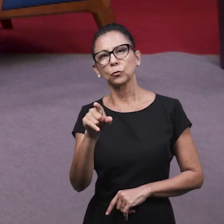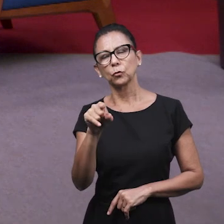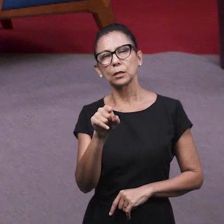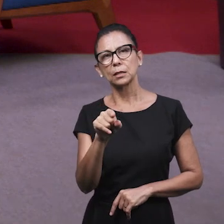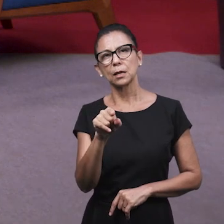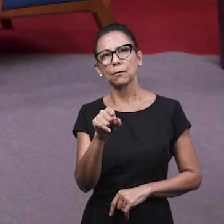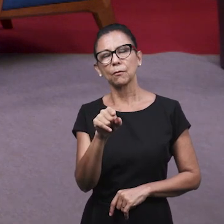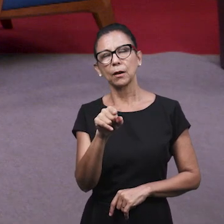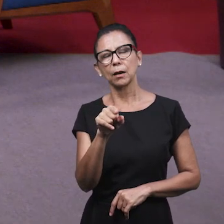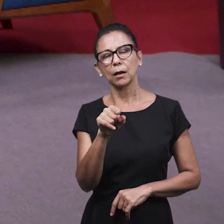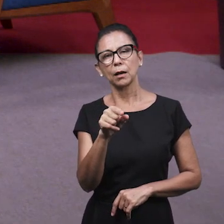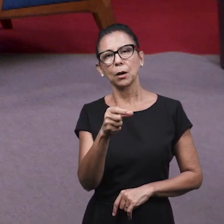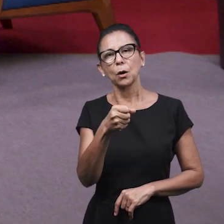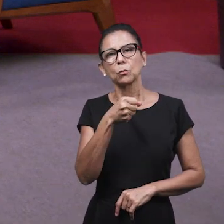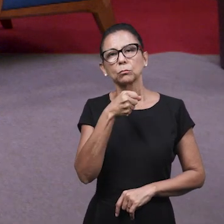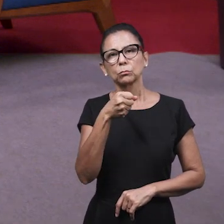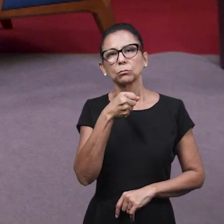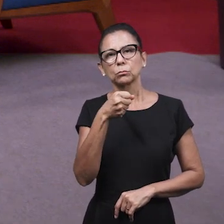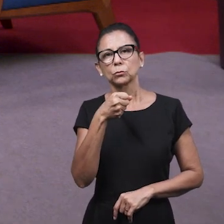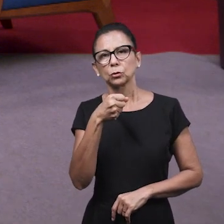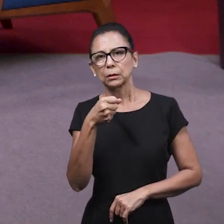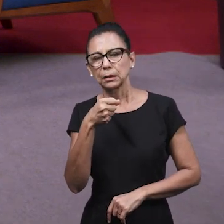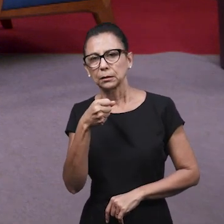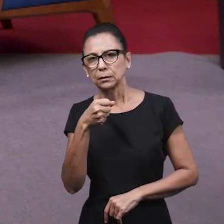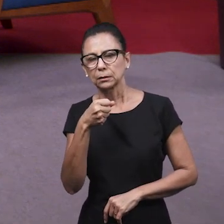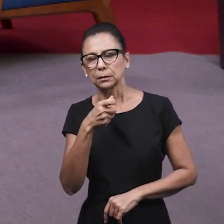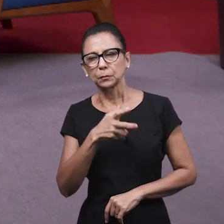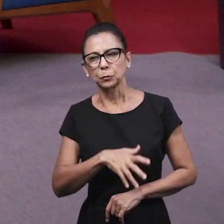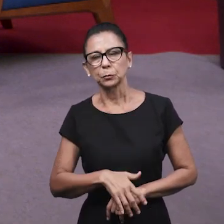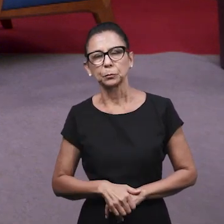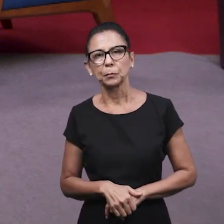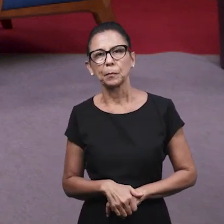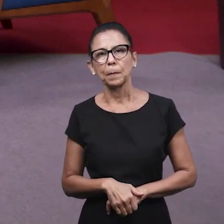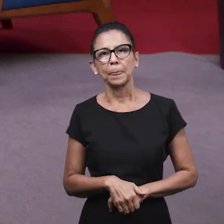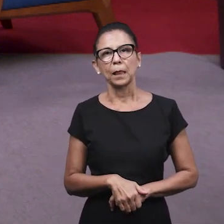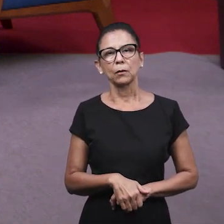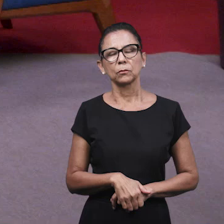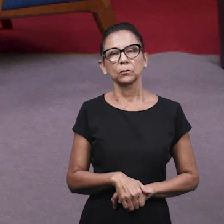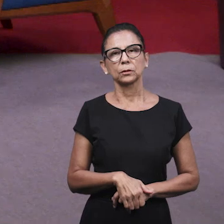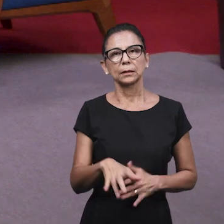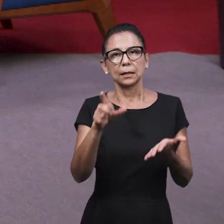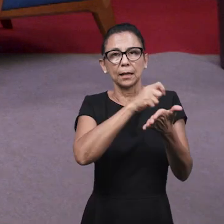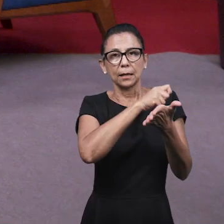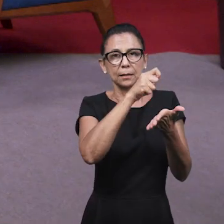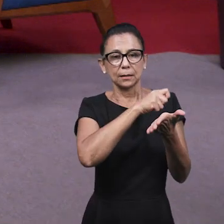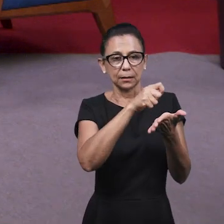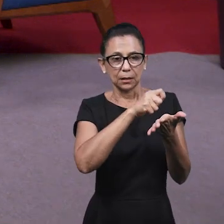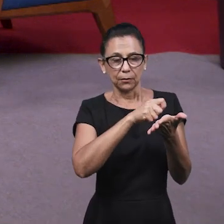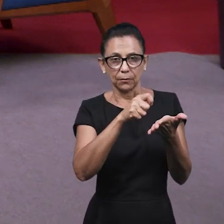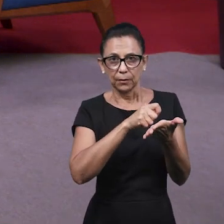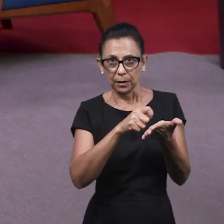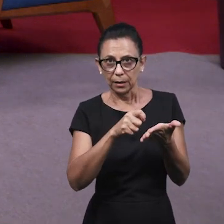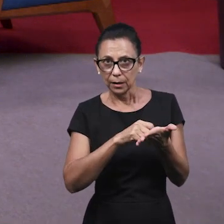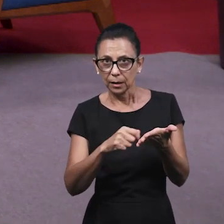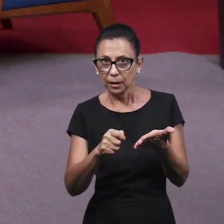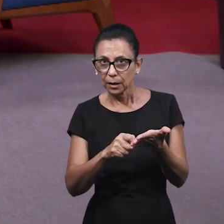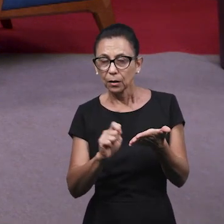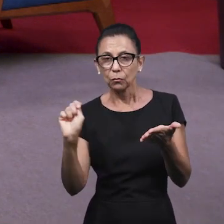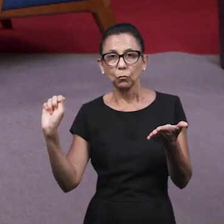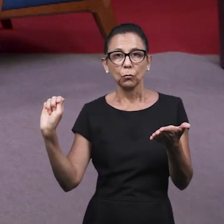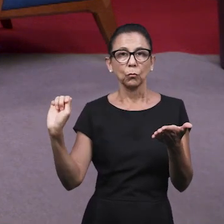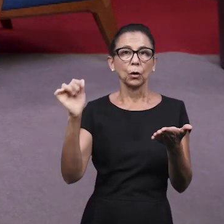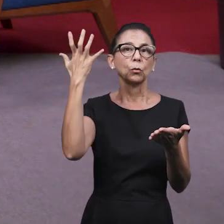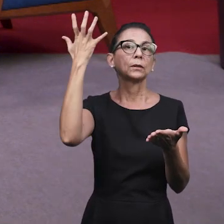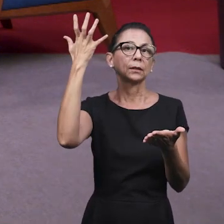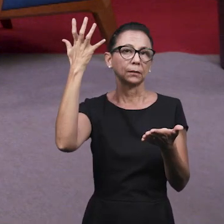quand vous voulez documenter un fait, donc vous entendez plusieurs personnes qui ont